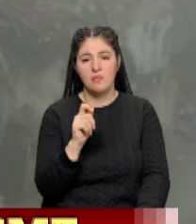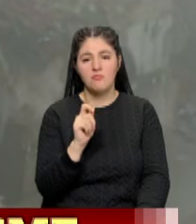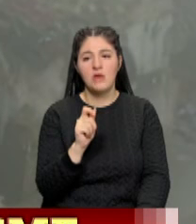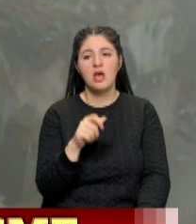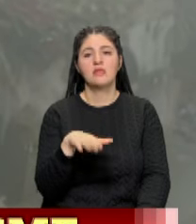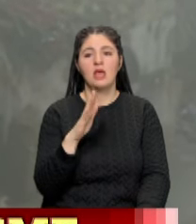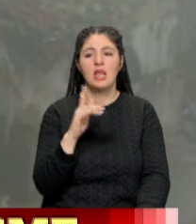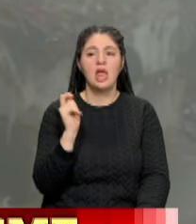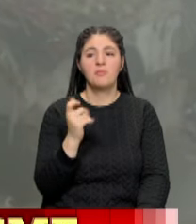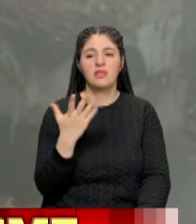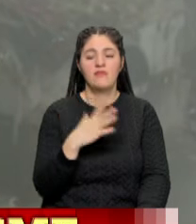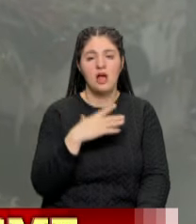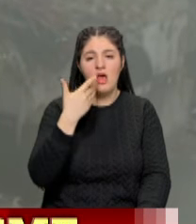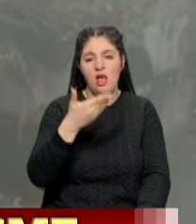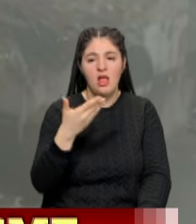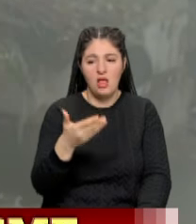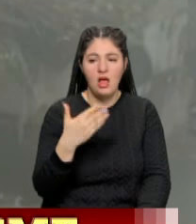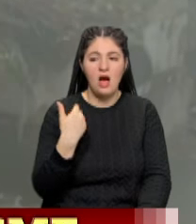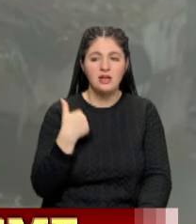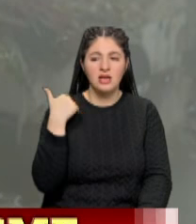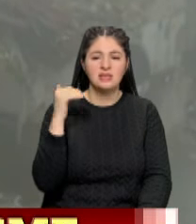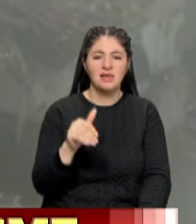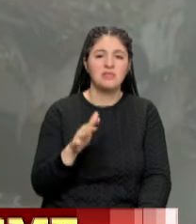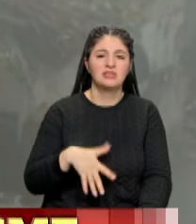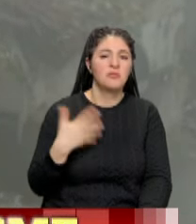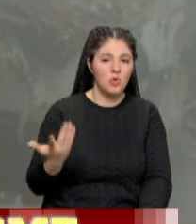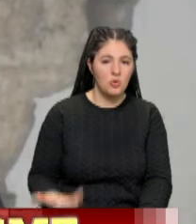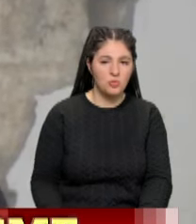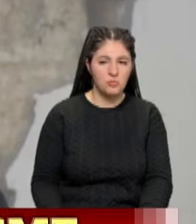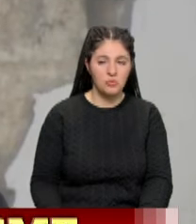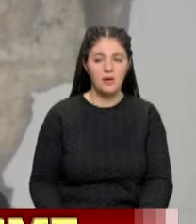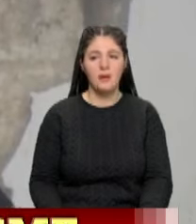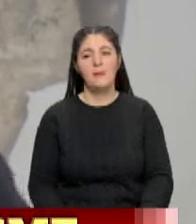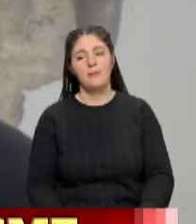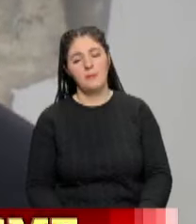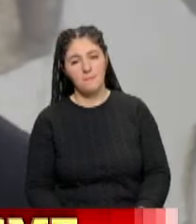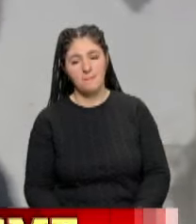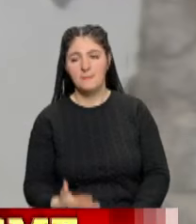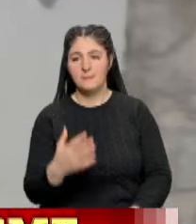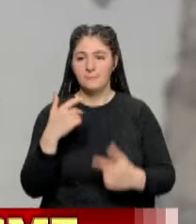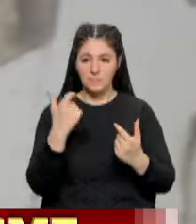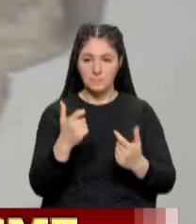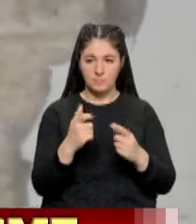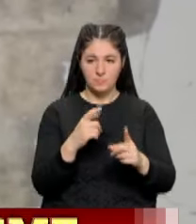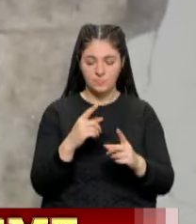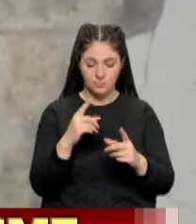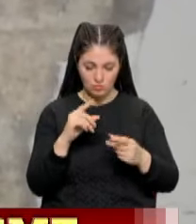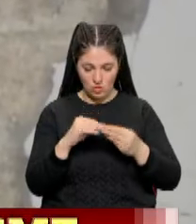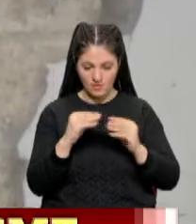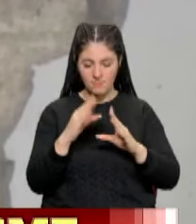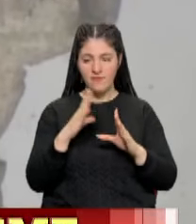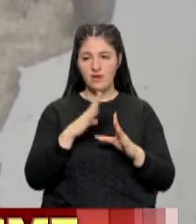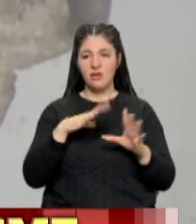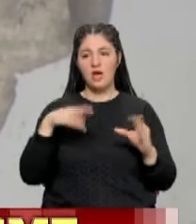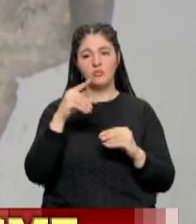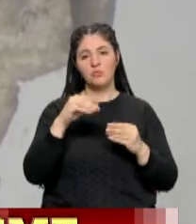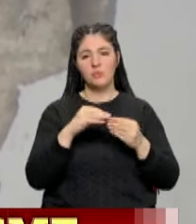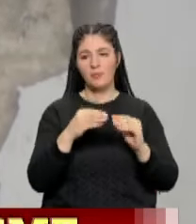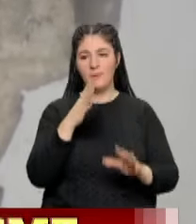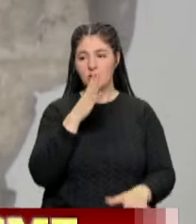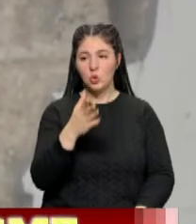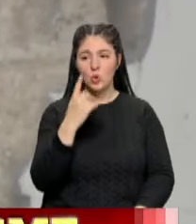yerine yapılanları anlattı, durumuna gelmek istemem. Hatay'da, peki o zaman. Hatay'da sorunlar var. Herkes bu